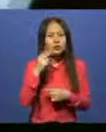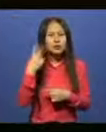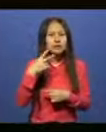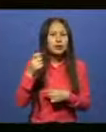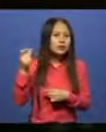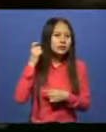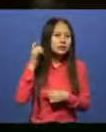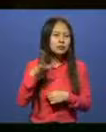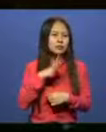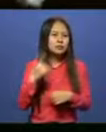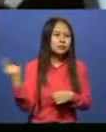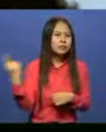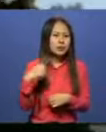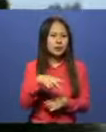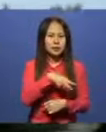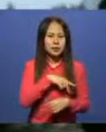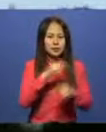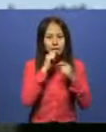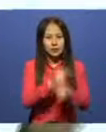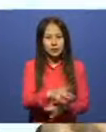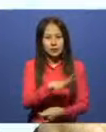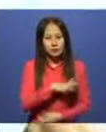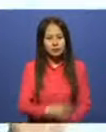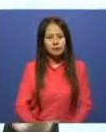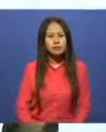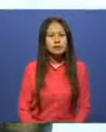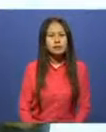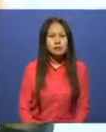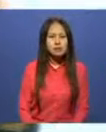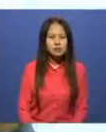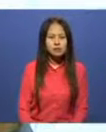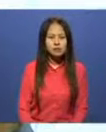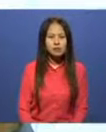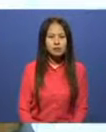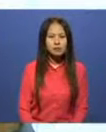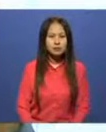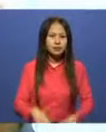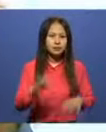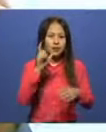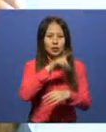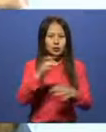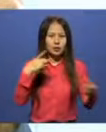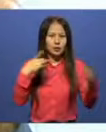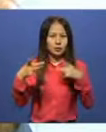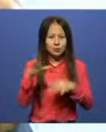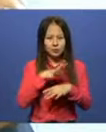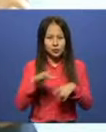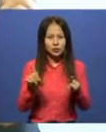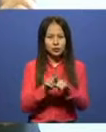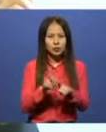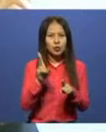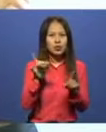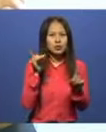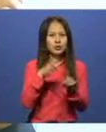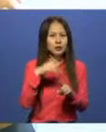жауынгерге майдандағы алғашқы медаль тапсырылады. Апулис свистят кругом. Жан жақтан оқ атылып жатыр. Алдымен бұл оқтың кімге